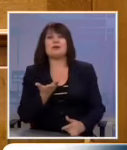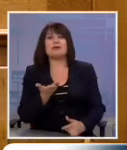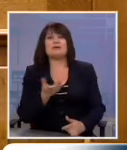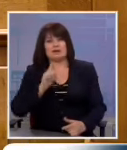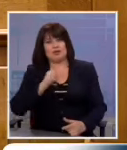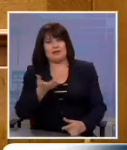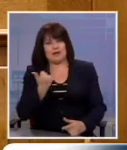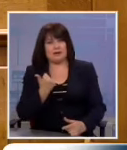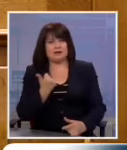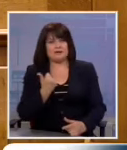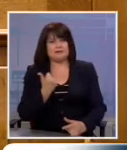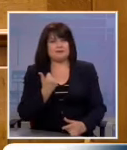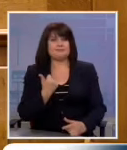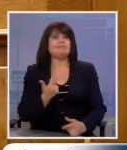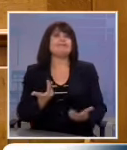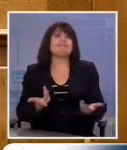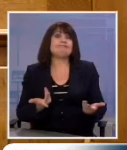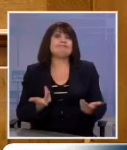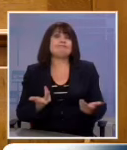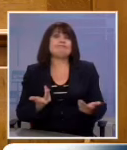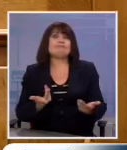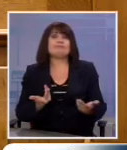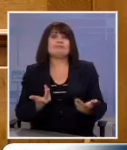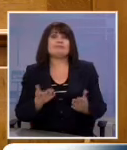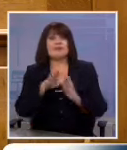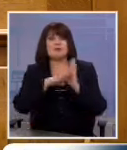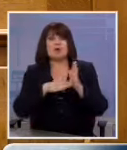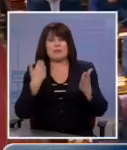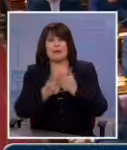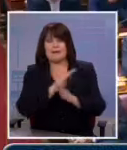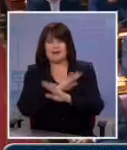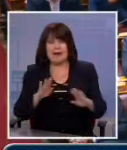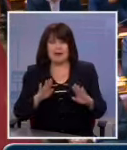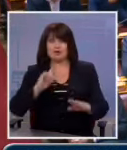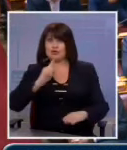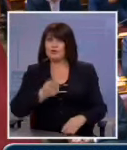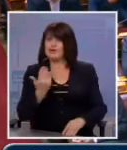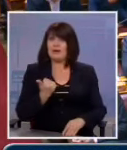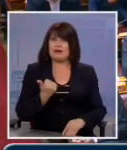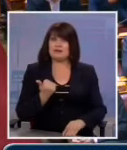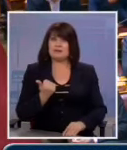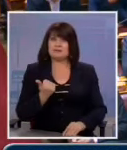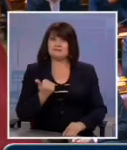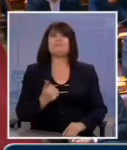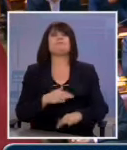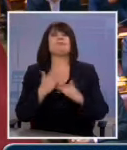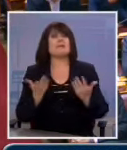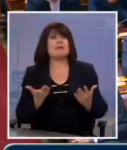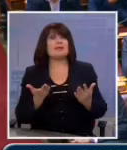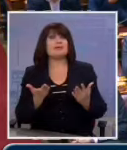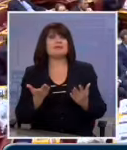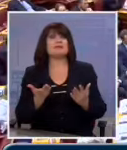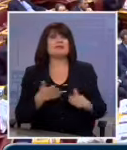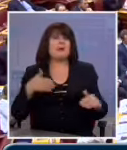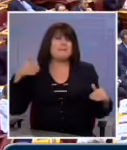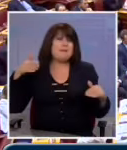δεν έχετε εντολή, επειδή οδηγεί σε τερματισμό του προγράμματος, για την οποία δεν έχετε εντολή, επειδή οδηγεί σε